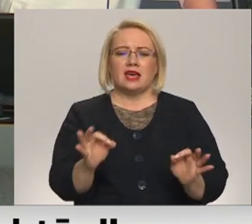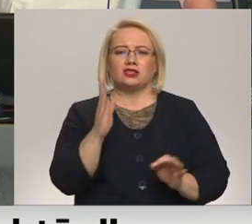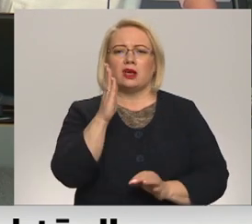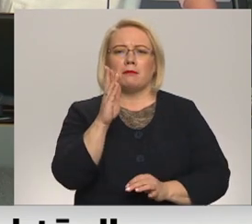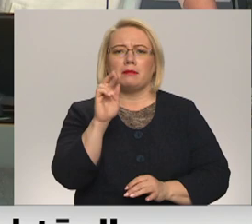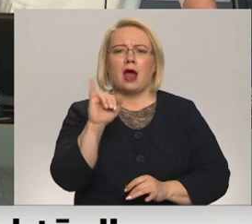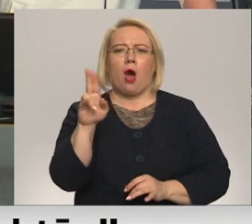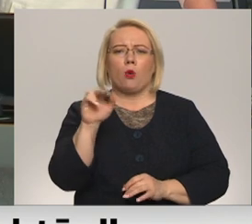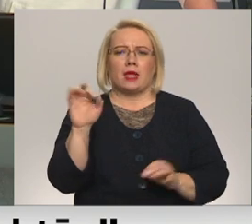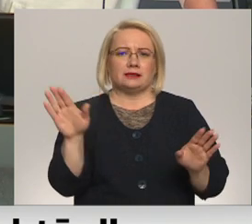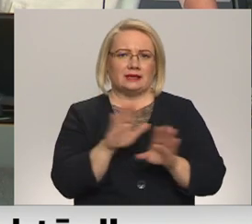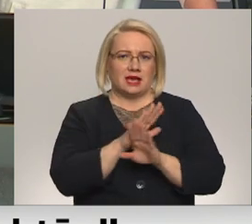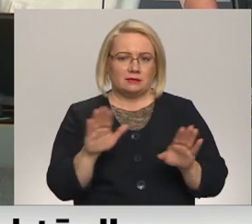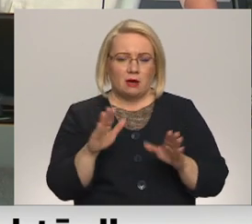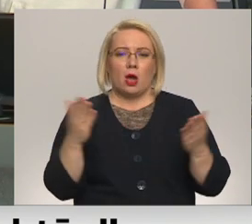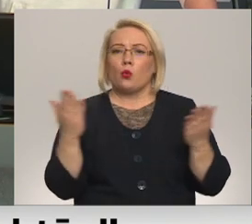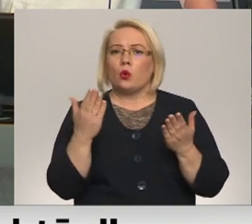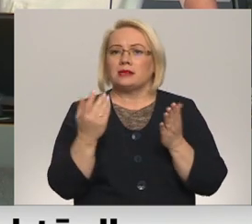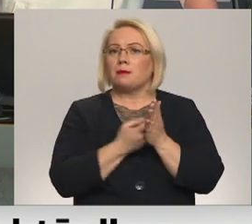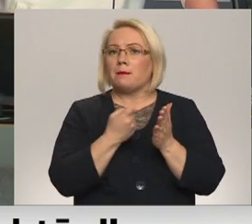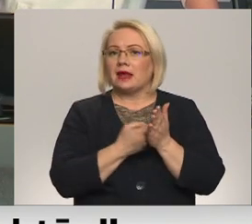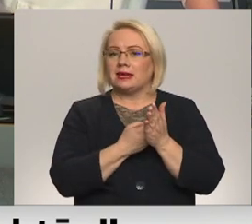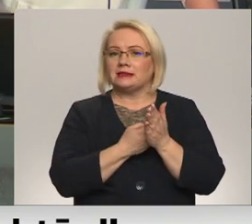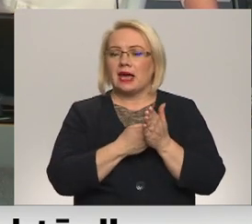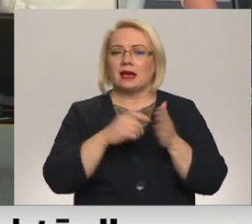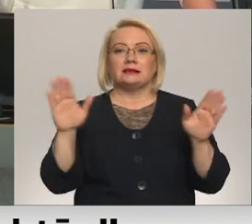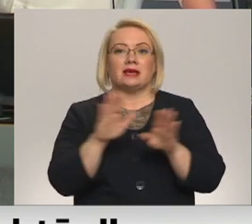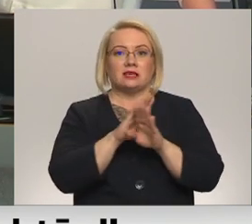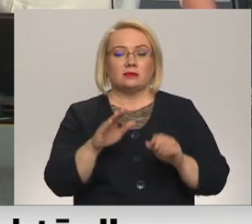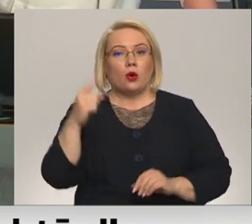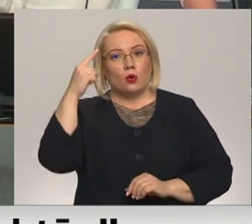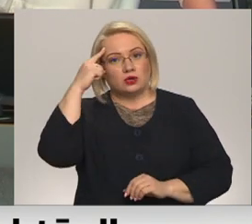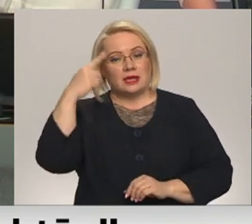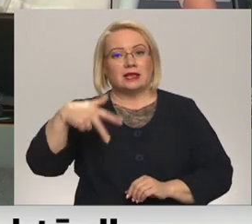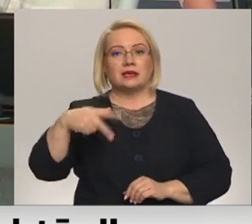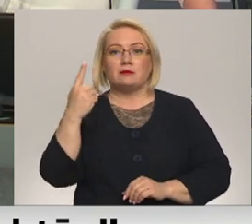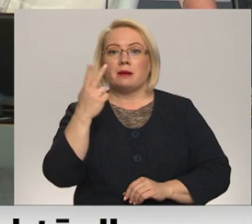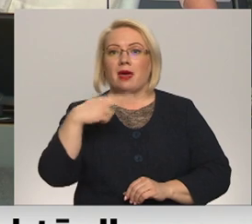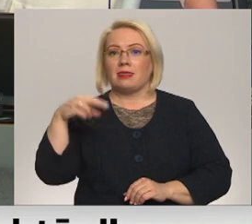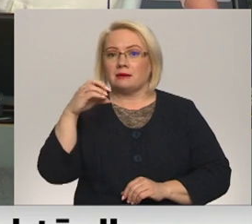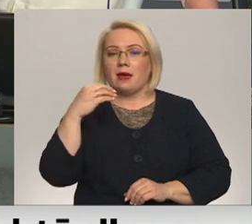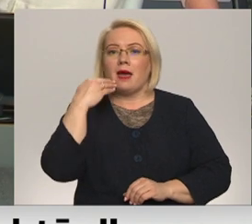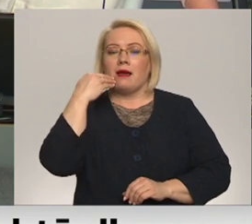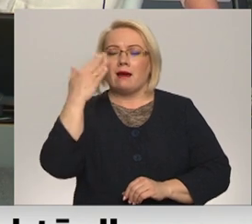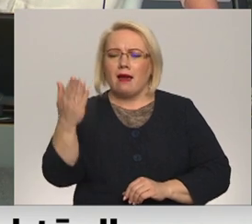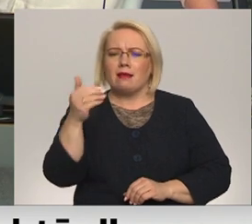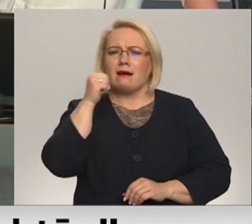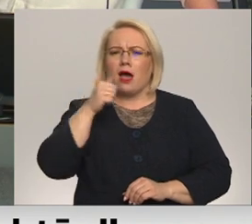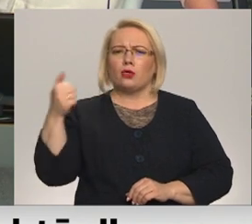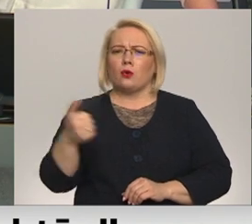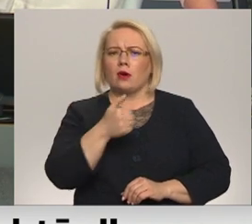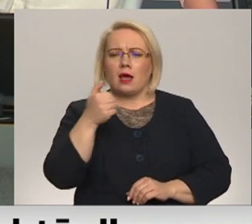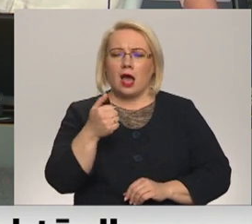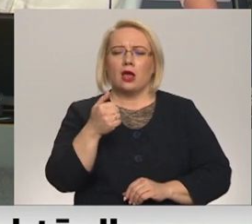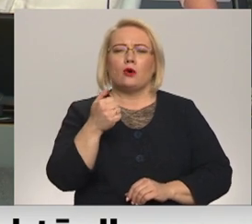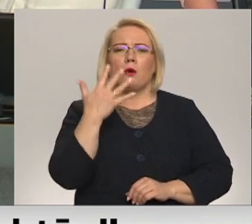kompozīcijas. Bet kuras ir pieprasītākās dziesmas, to jūs uzzināsiet jau 31. decembrī, kad kā ik gadu skan 5LV